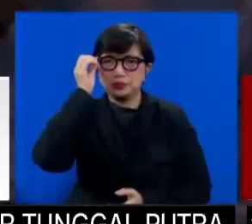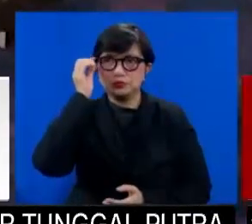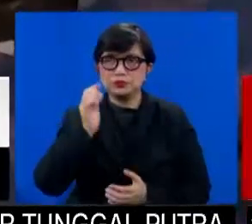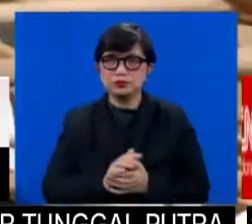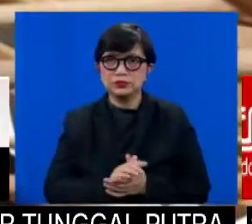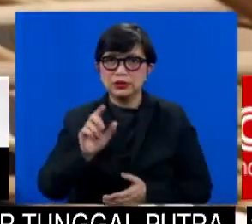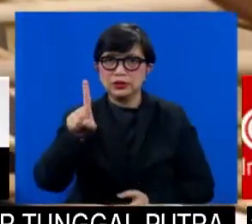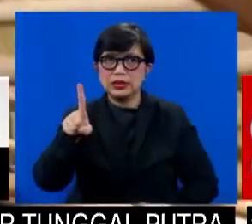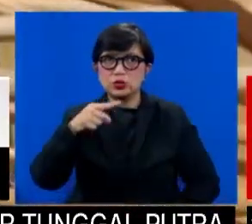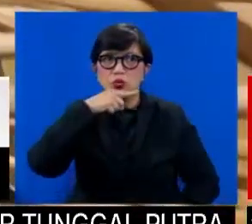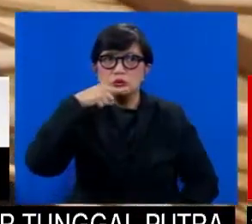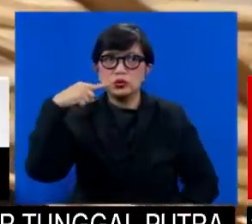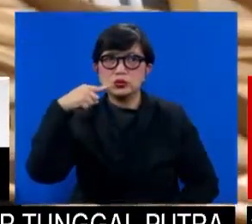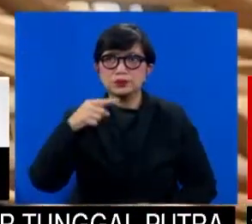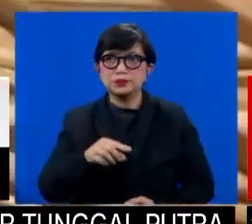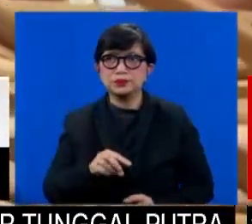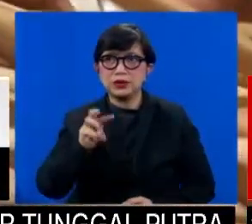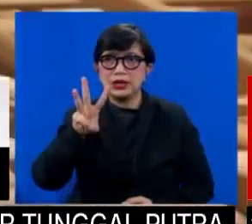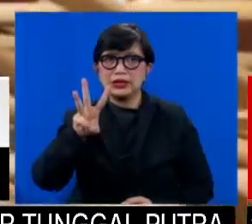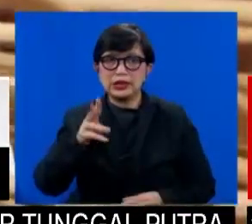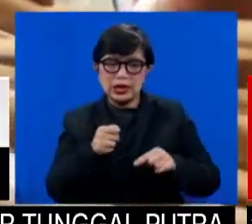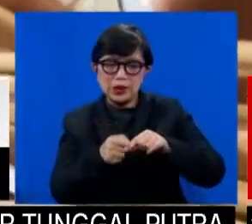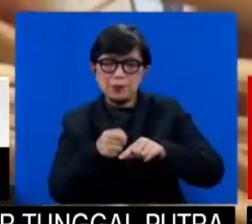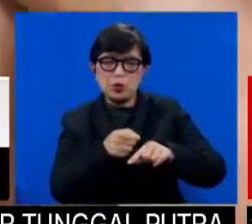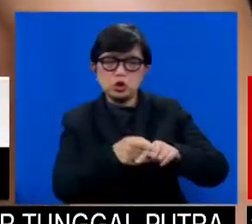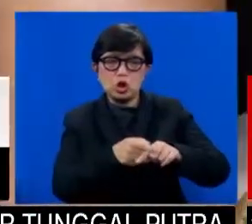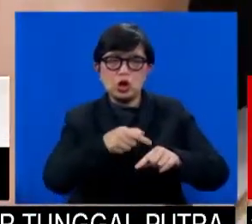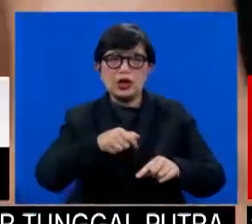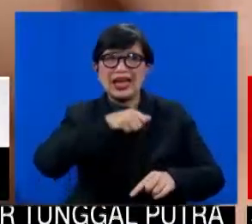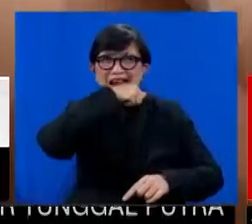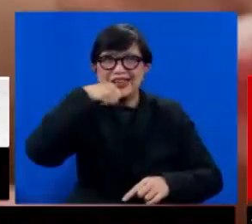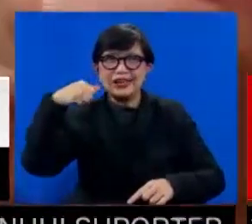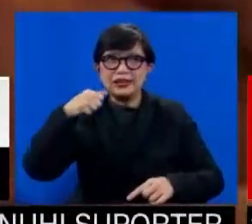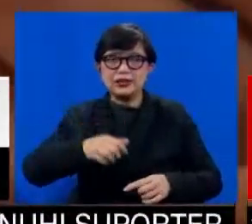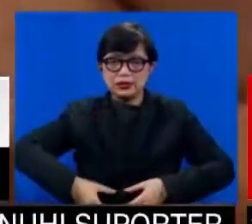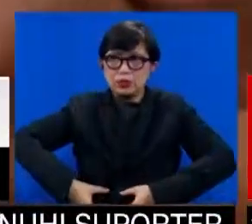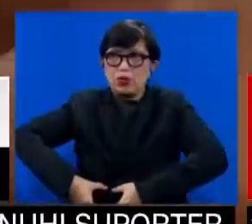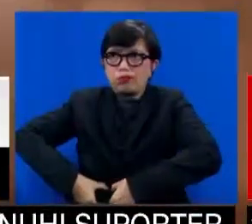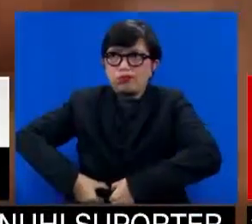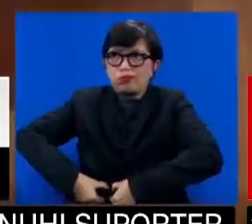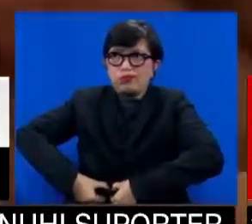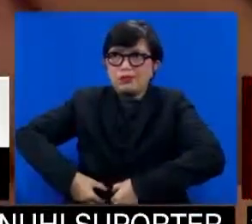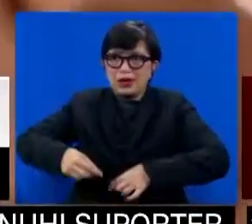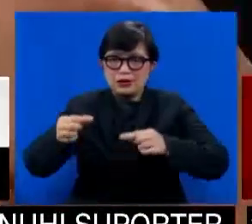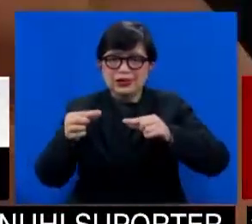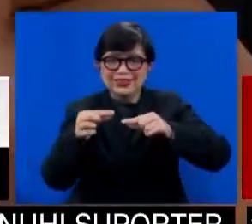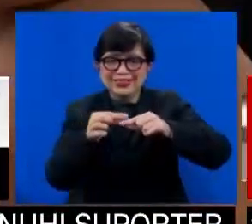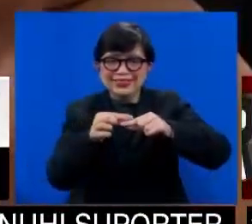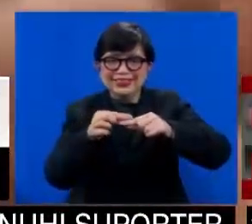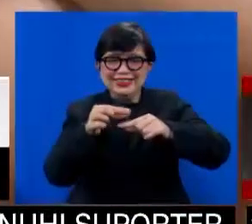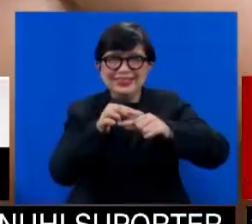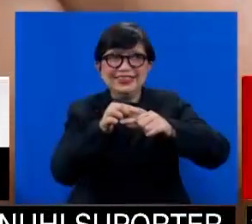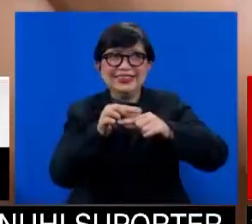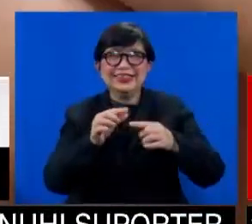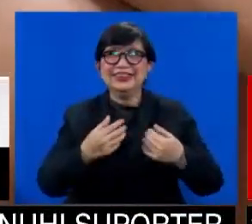Satu tusuk sate terdiri dari 3 potongan daging. Bedanya untuk sate dengan lemak, gaji ditusuk di bagian tengah. Sementara yang